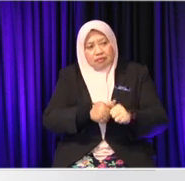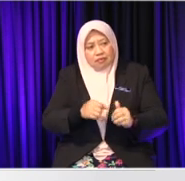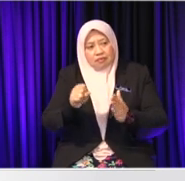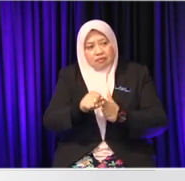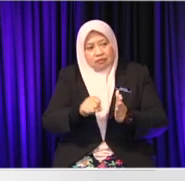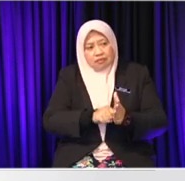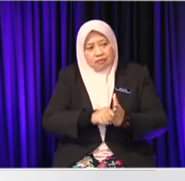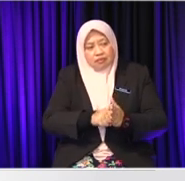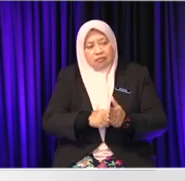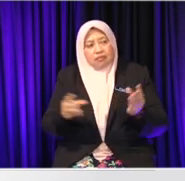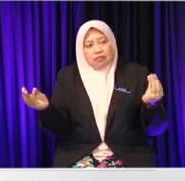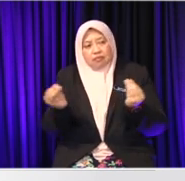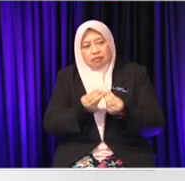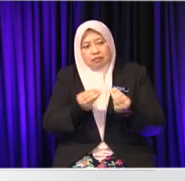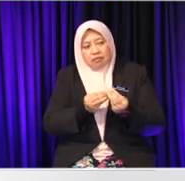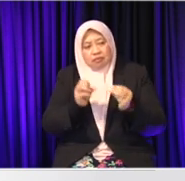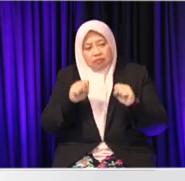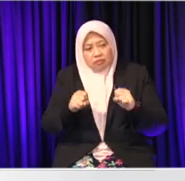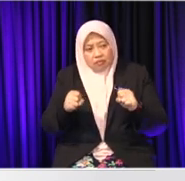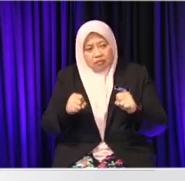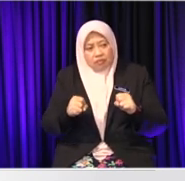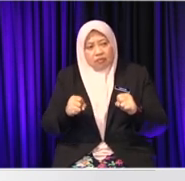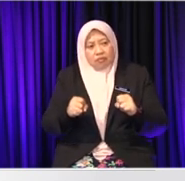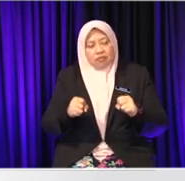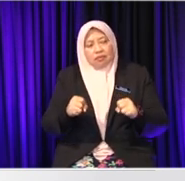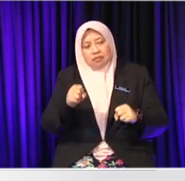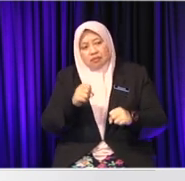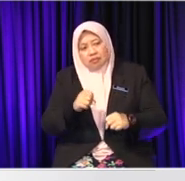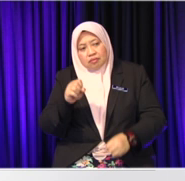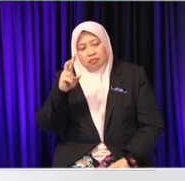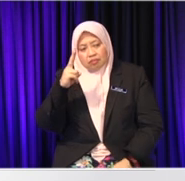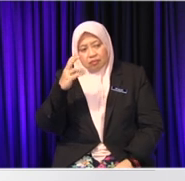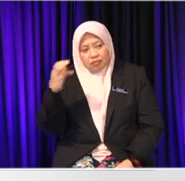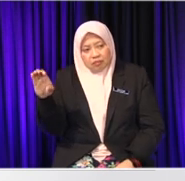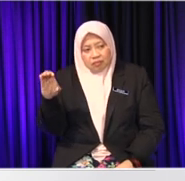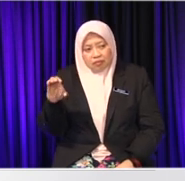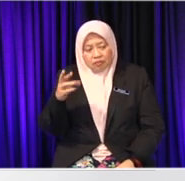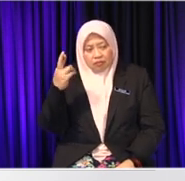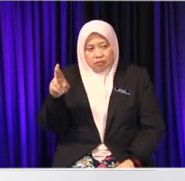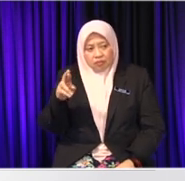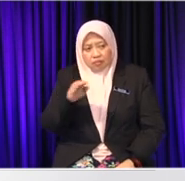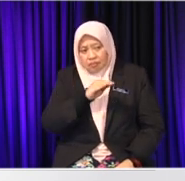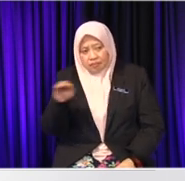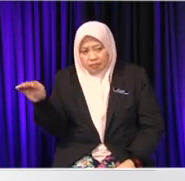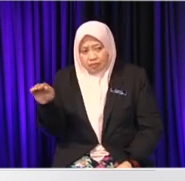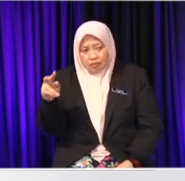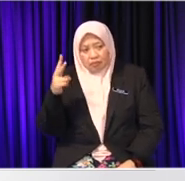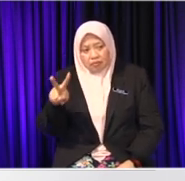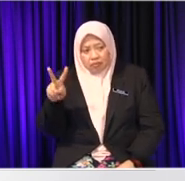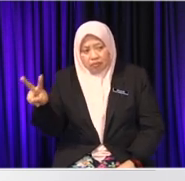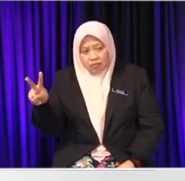jumlah yang dia beli dengan yang sepatutnya dibeli baik dengan